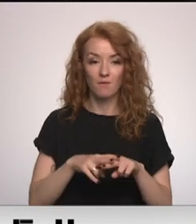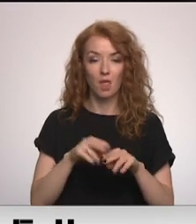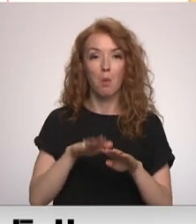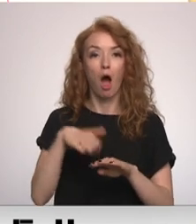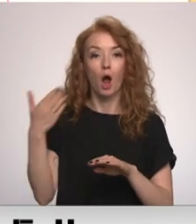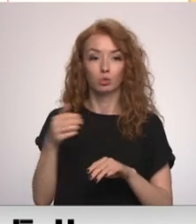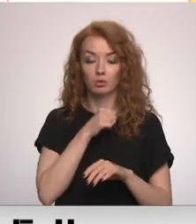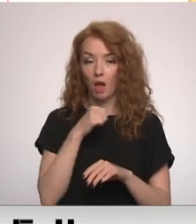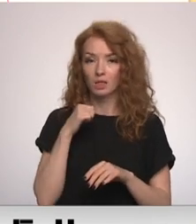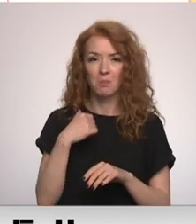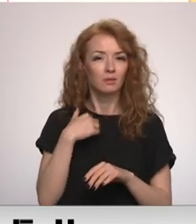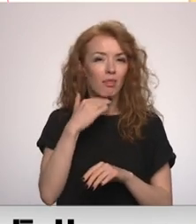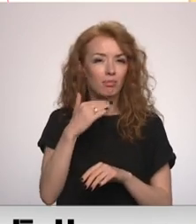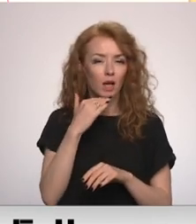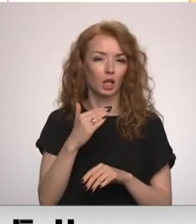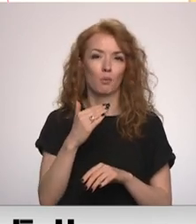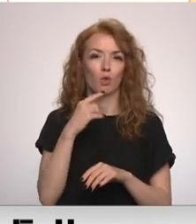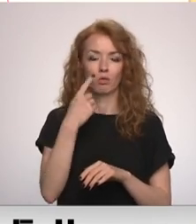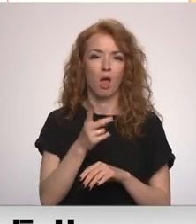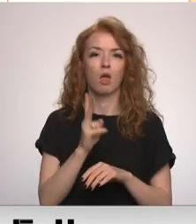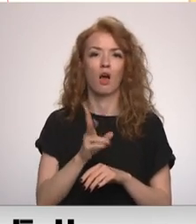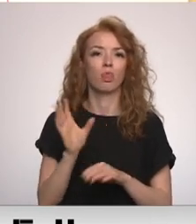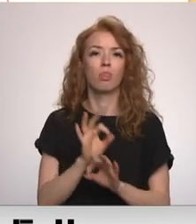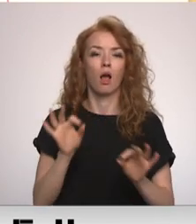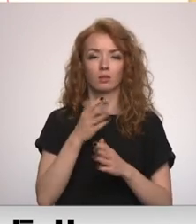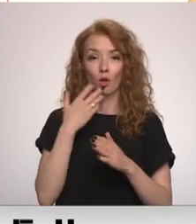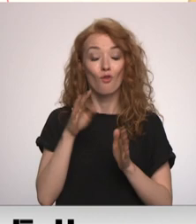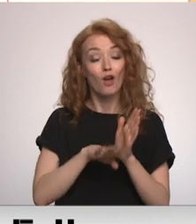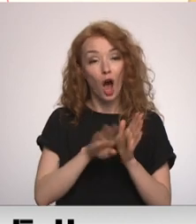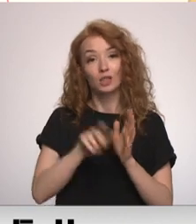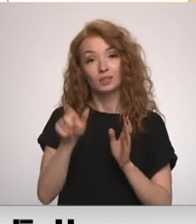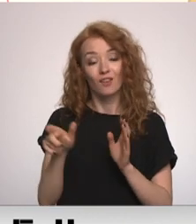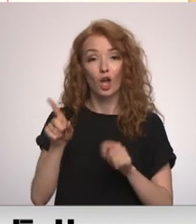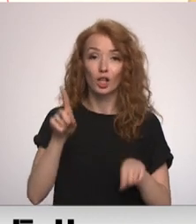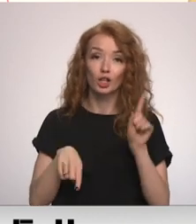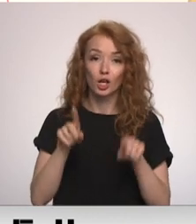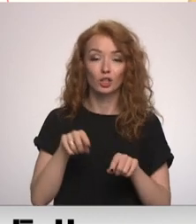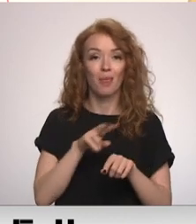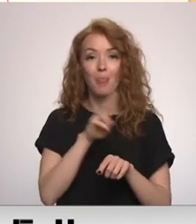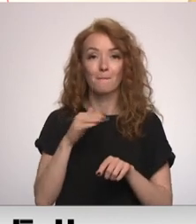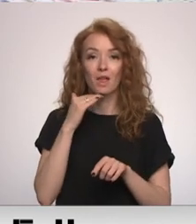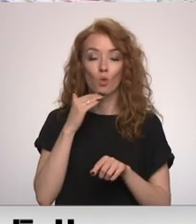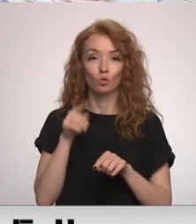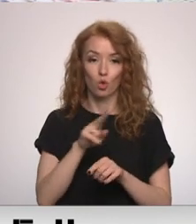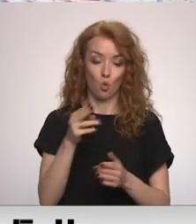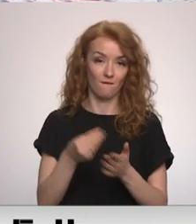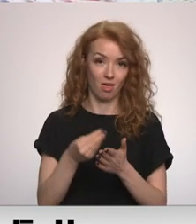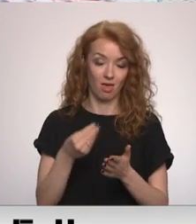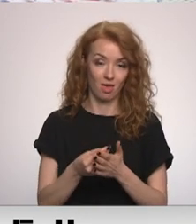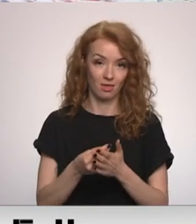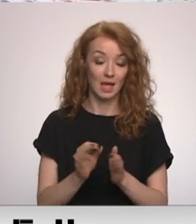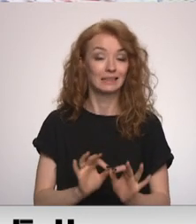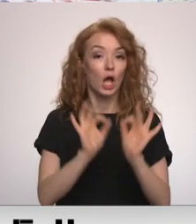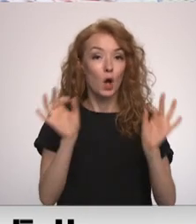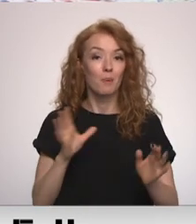ārpus Talsiem, kas negribētu noniecināt to, ka nekas netop darīts. Vienkārši cilvēki, man liekas, reizēm nepietiekoši to novērtē. Ja sākotnēji